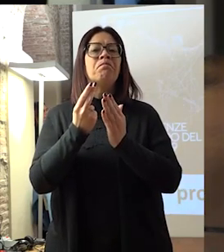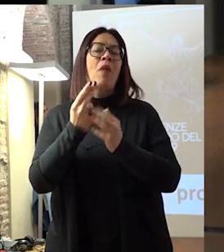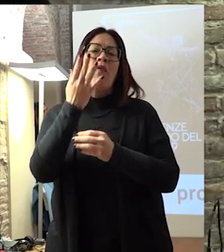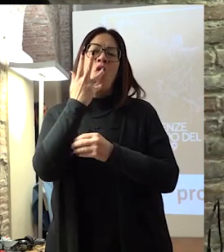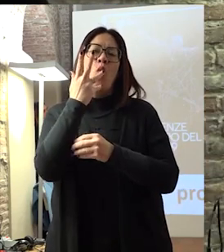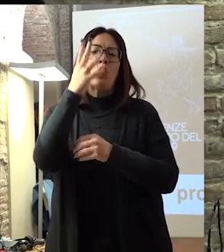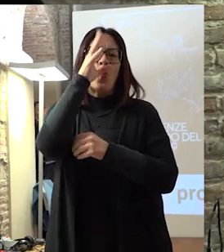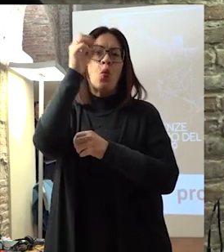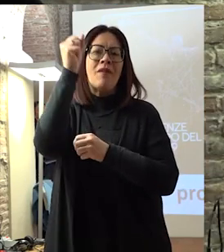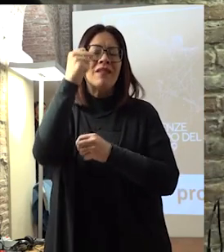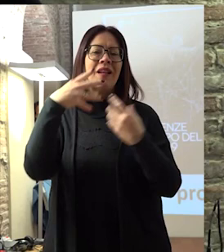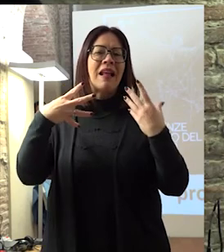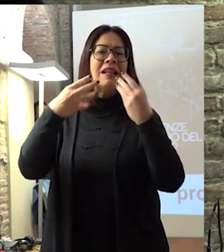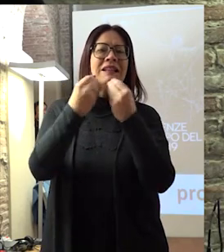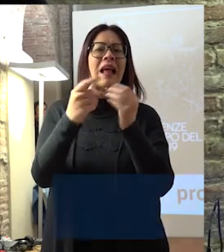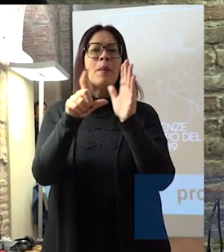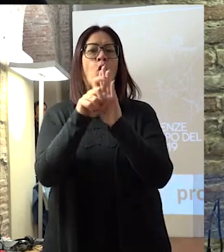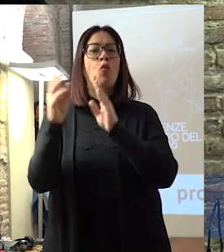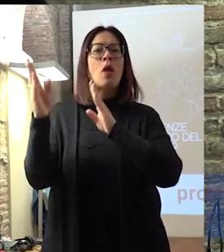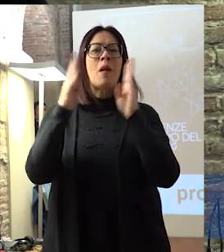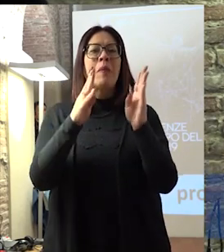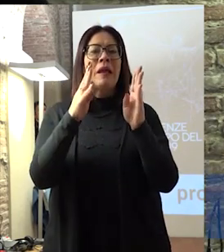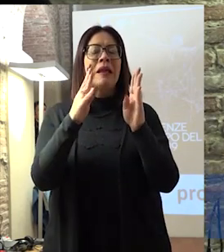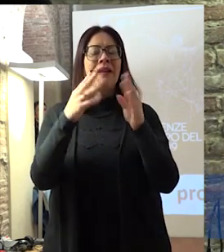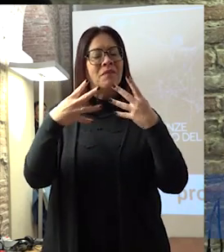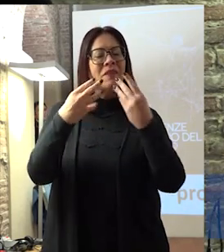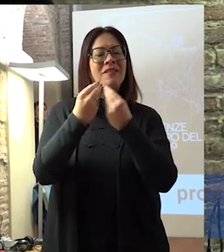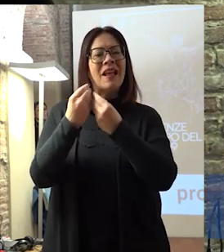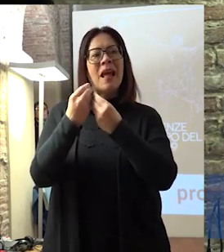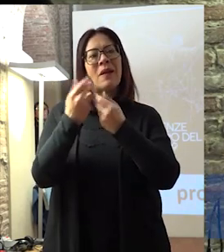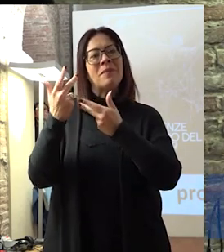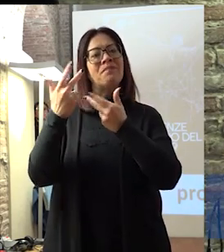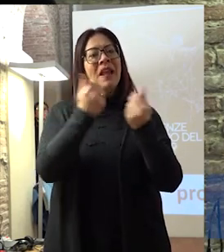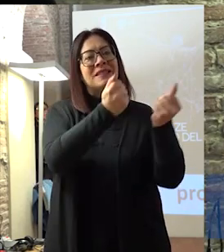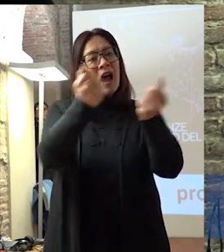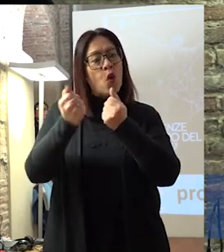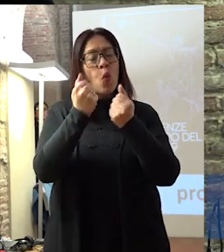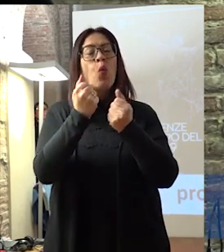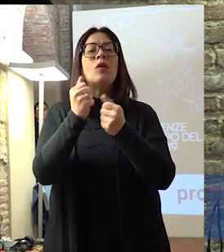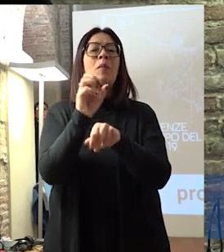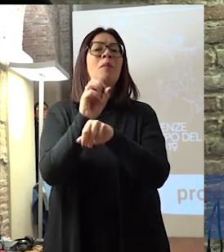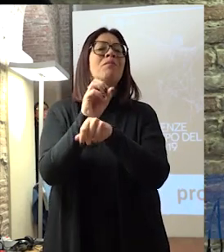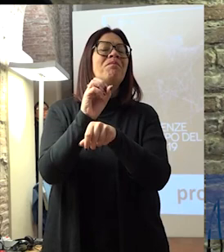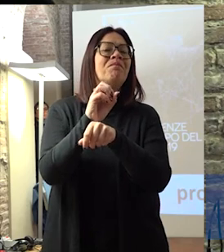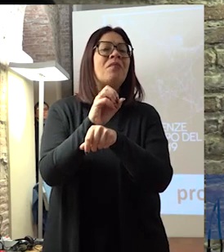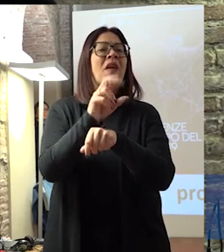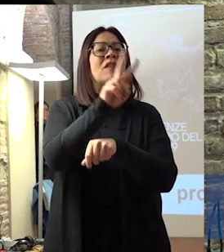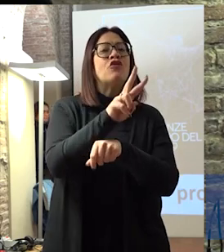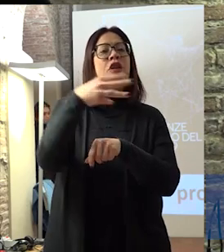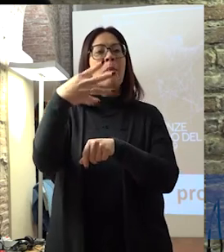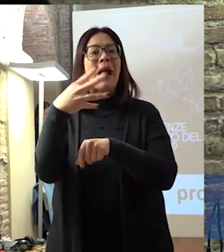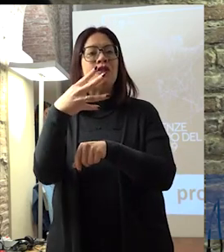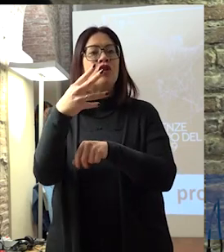con il Comune di Pisa. Insieme a me, infatti, porto i saluti della professoressa Virginia Mancini, dell'amministrazione comunale,